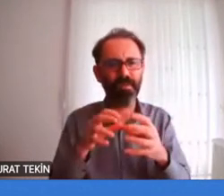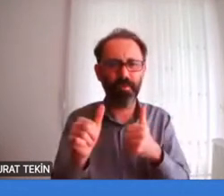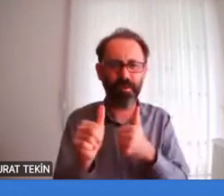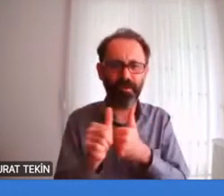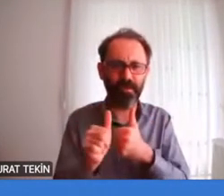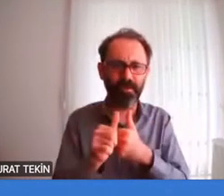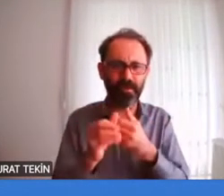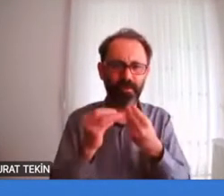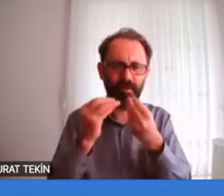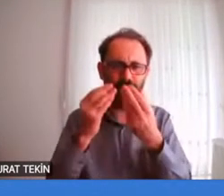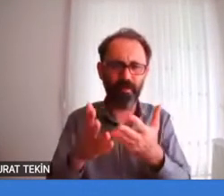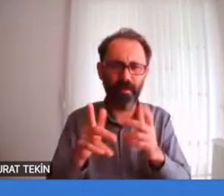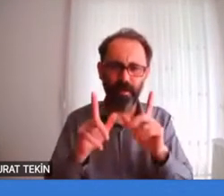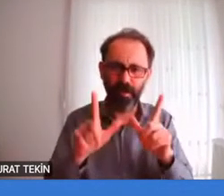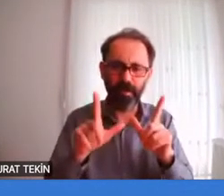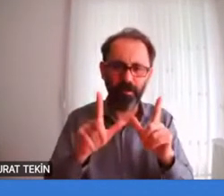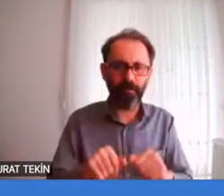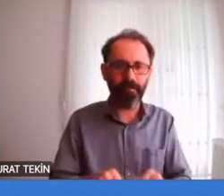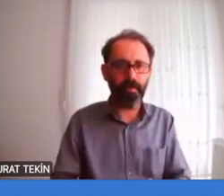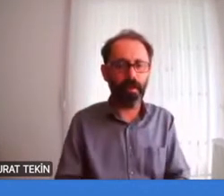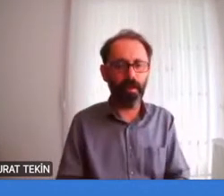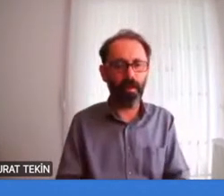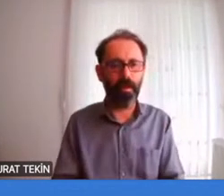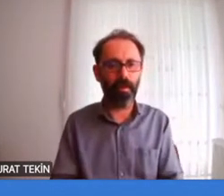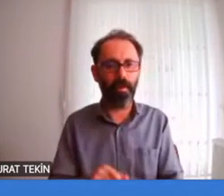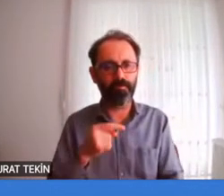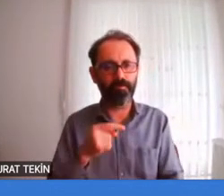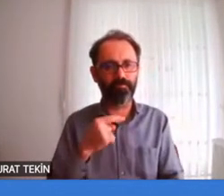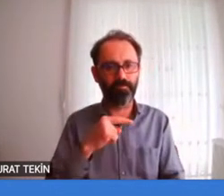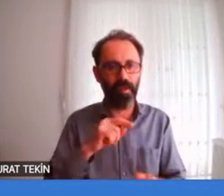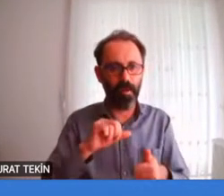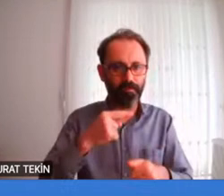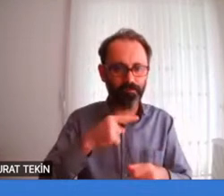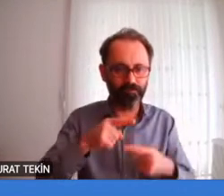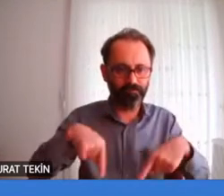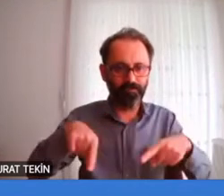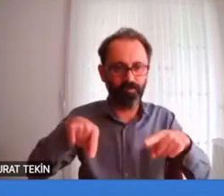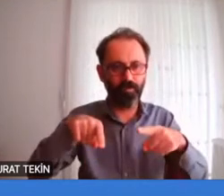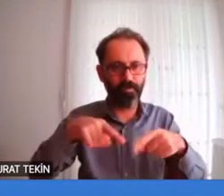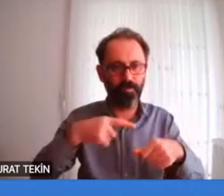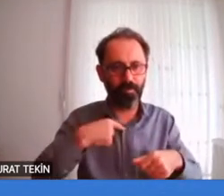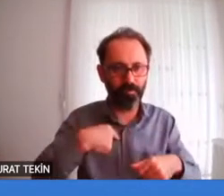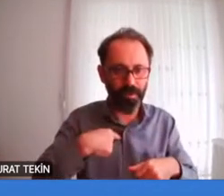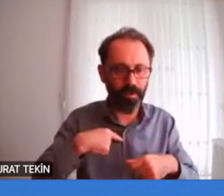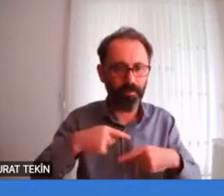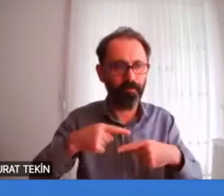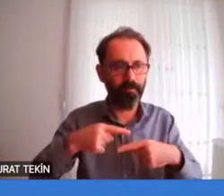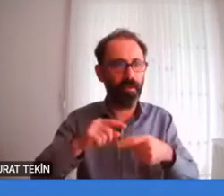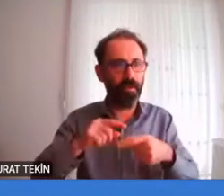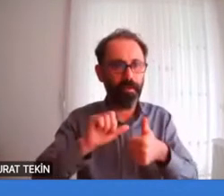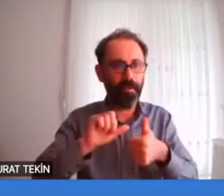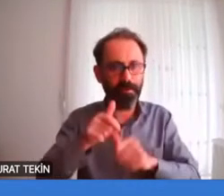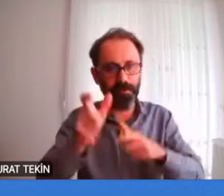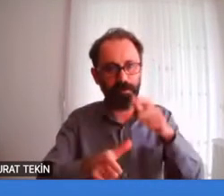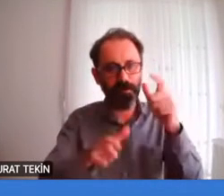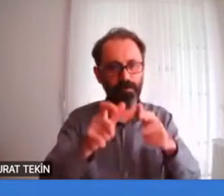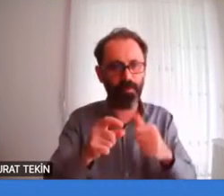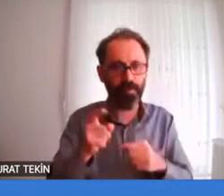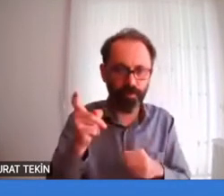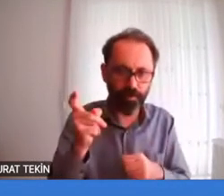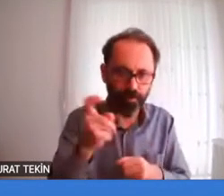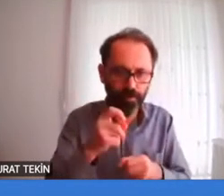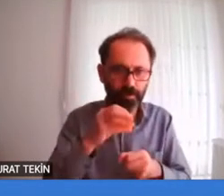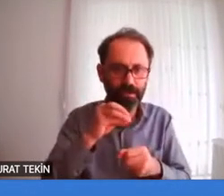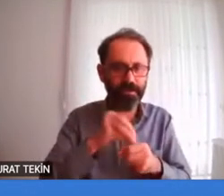önce gözlemliyoruz. Çocuklara ve direkt biz onlara hani siz milli sporcu olacaksınız, olimpiyat şampiyonu olacaksınız, şu olacaksınız değil.